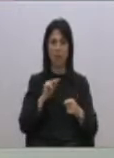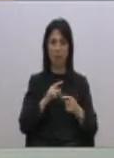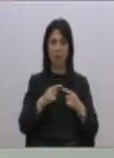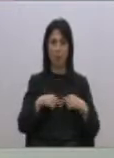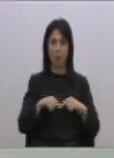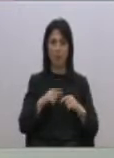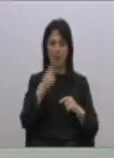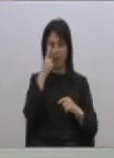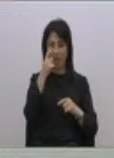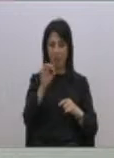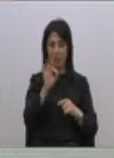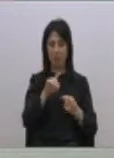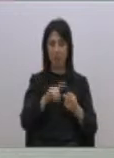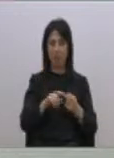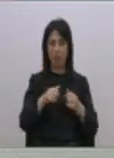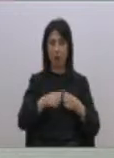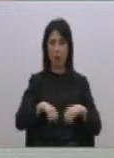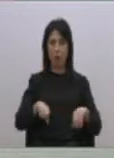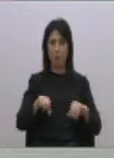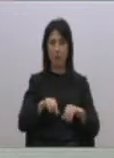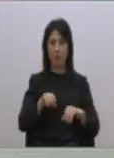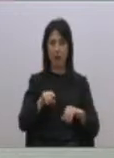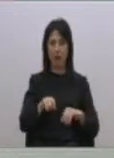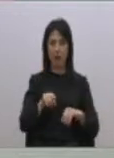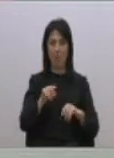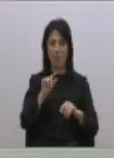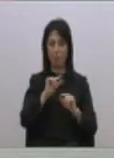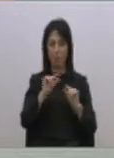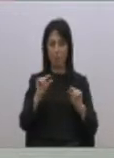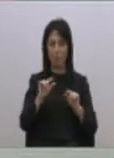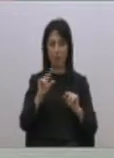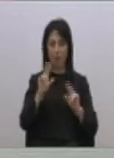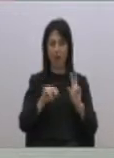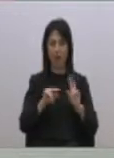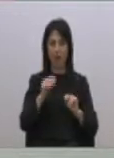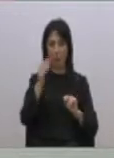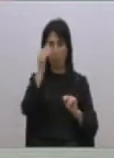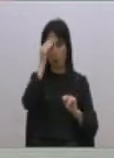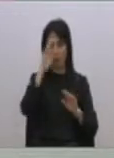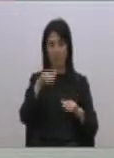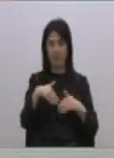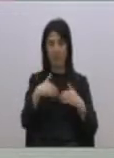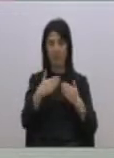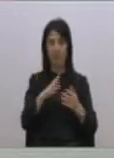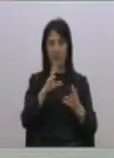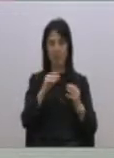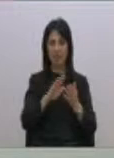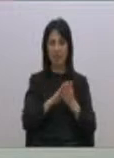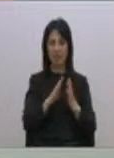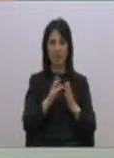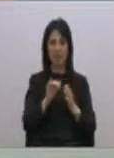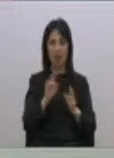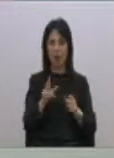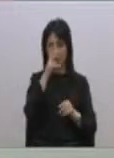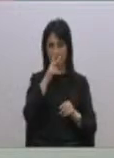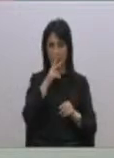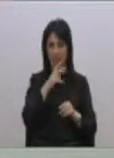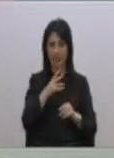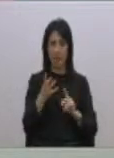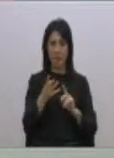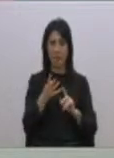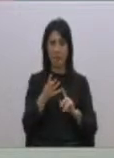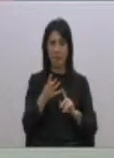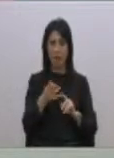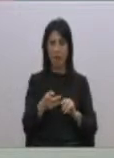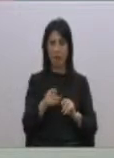organul atunci s-a numit ce s-a numit comisia. Am punctit gatoare să ne urcem cu așa, m-o să zrebi, s-a adgen, s-a arătă vada, arunda aremate vode, s-a întors. Pe